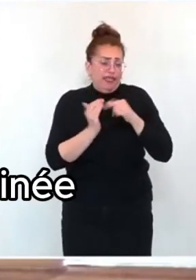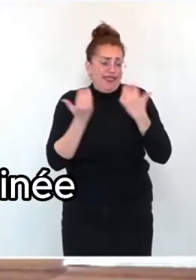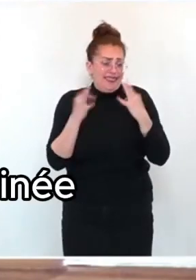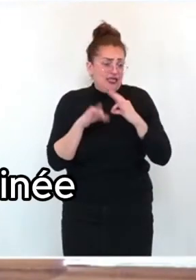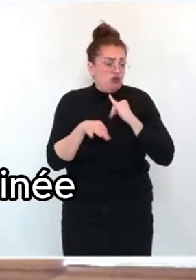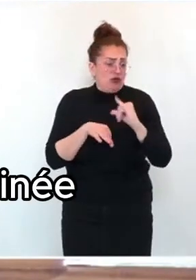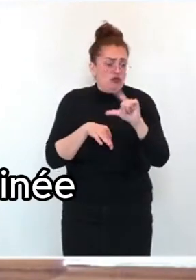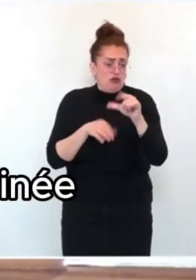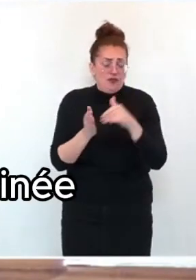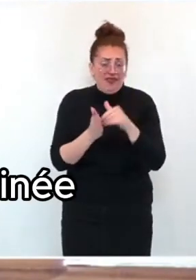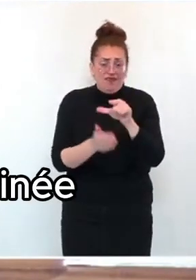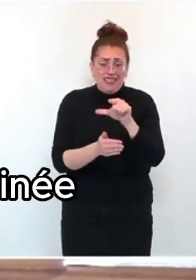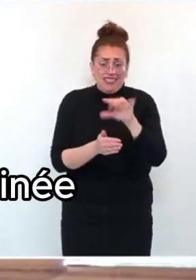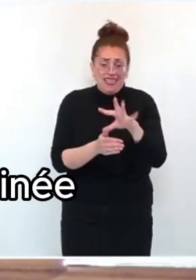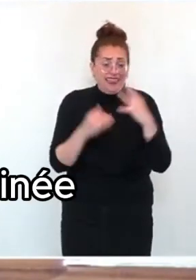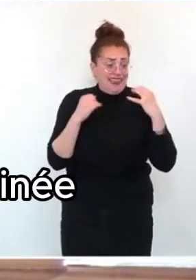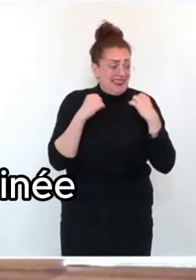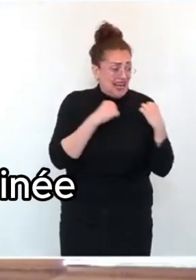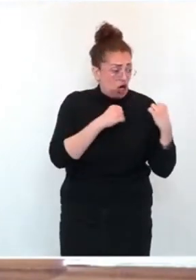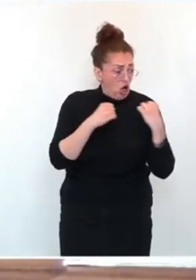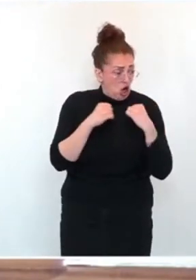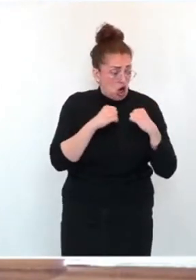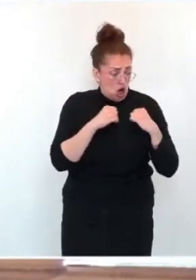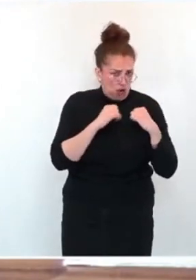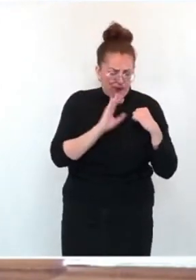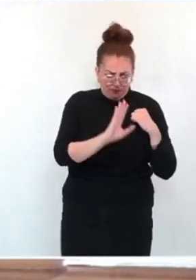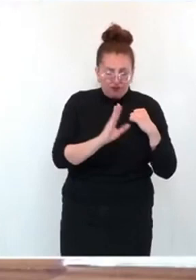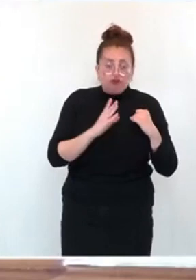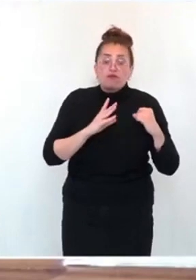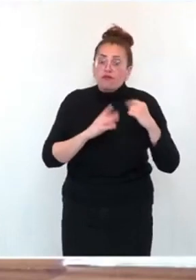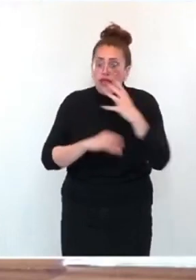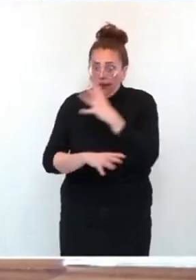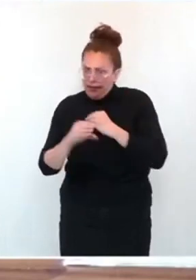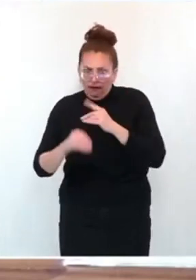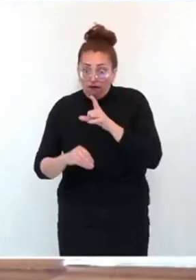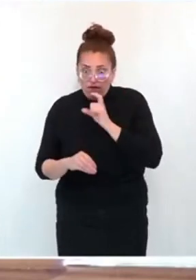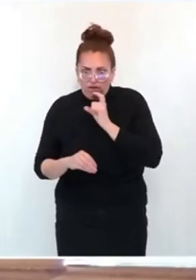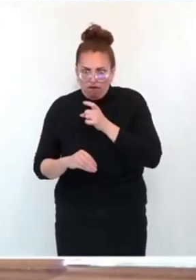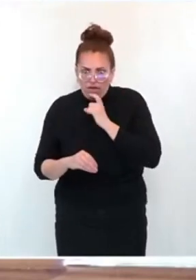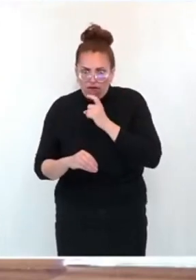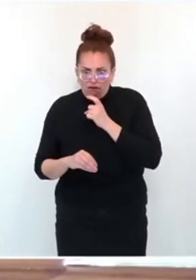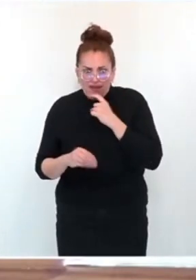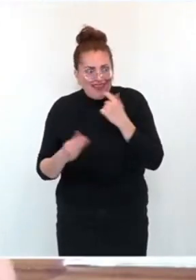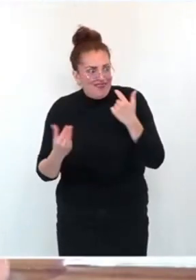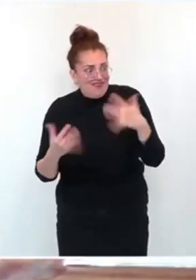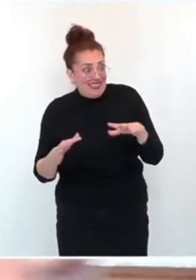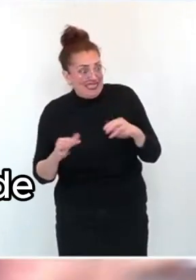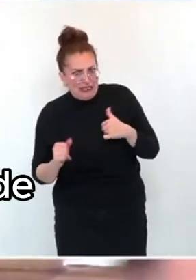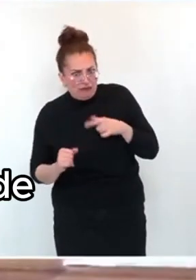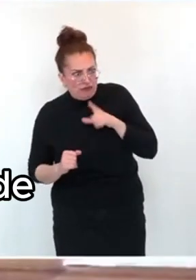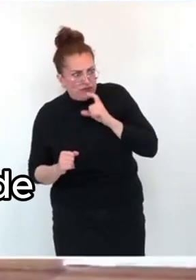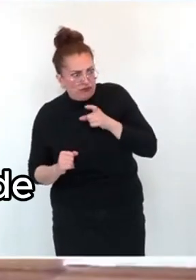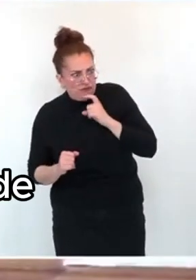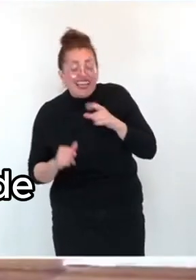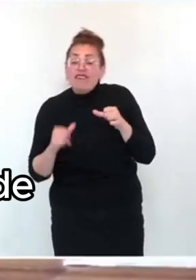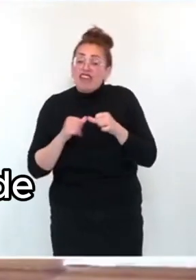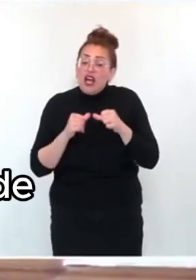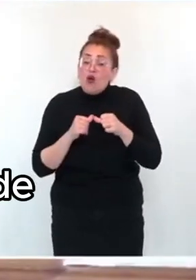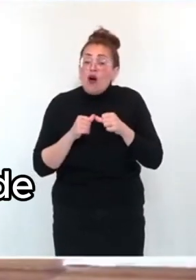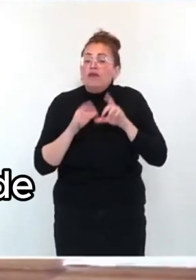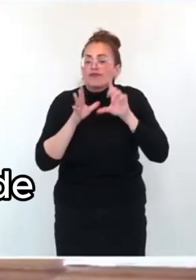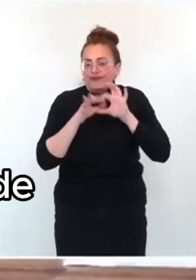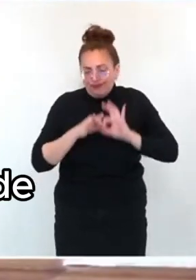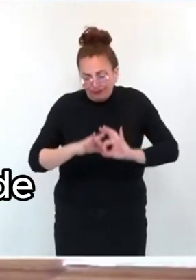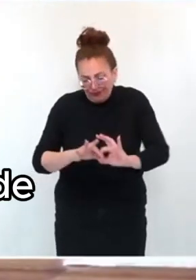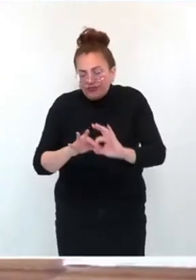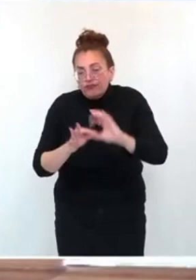Aujourd'hui, l'opération d'aménagement n'est pas terminée, donc il convient de prolonger ce protocole d'accord de manière à ce que